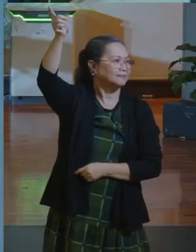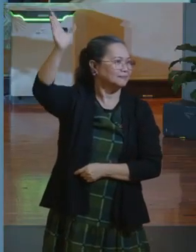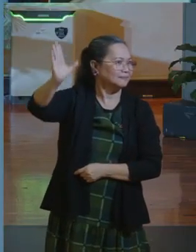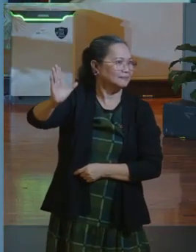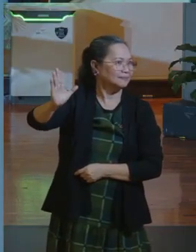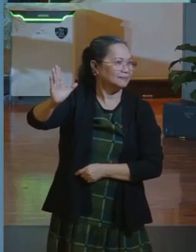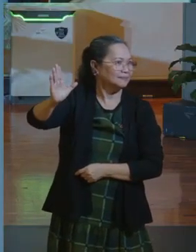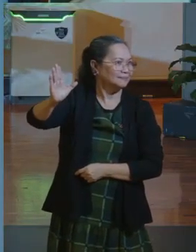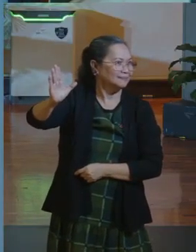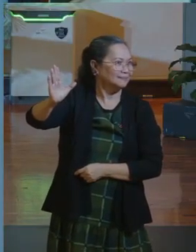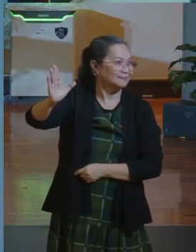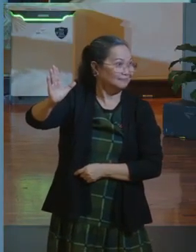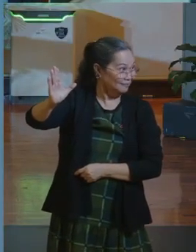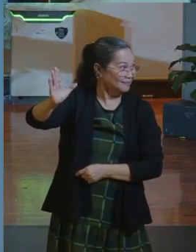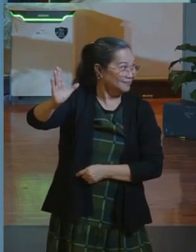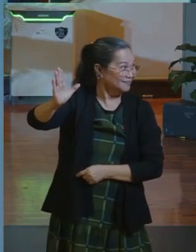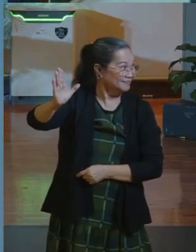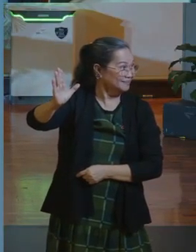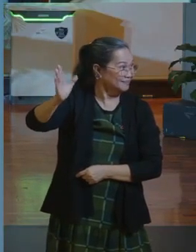Hingin ninyo.